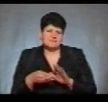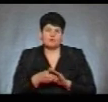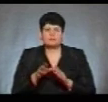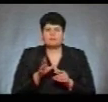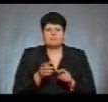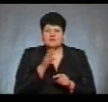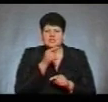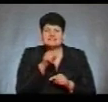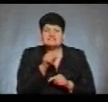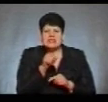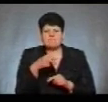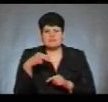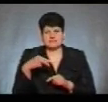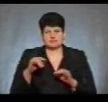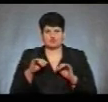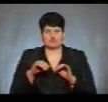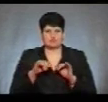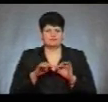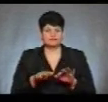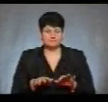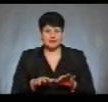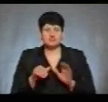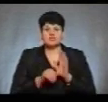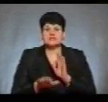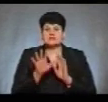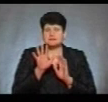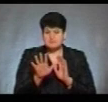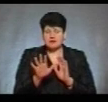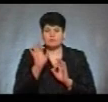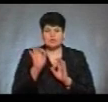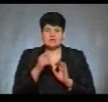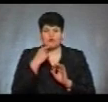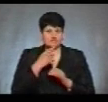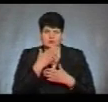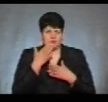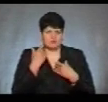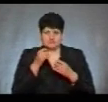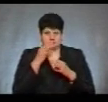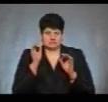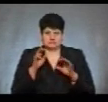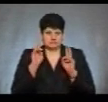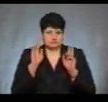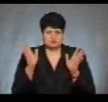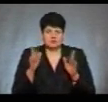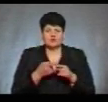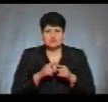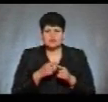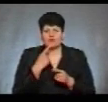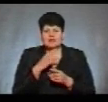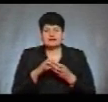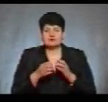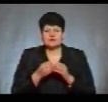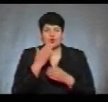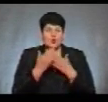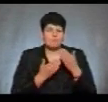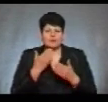цієї президентської виборчої кампанії. 65% кажуть, що не мали такого досвіду. Про це свідчать результати